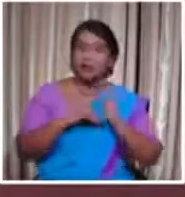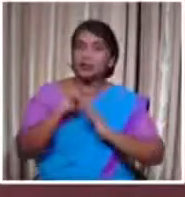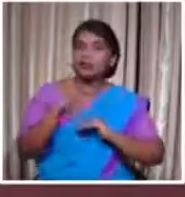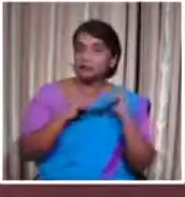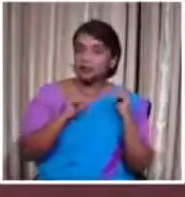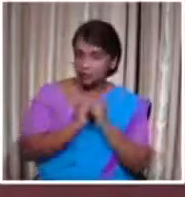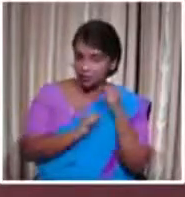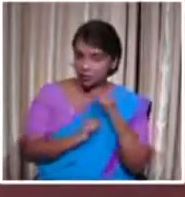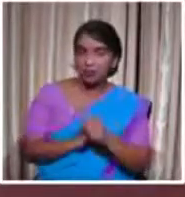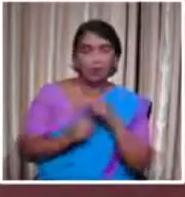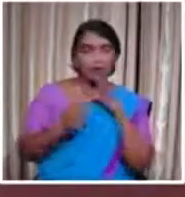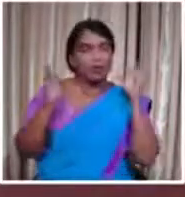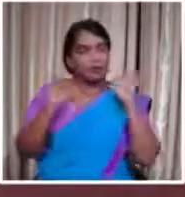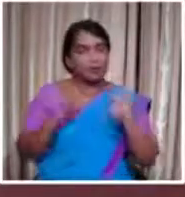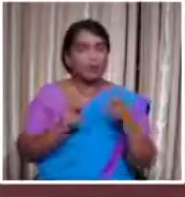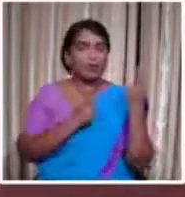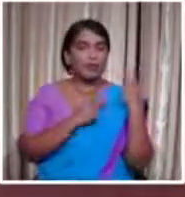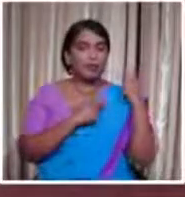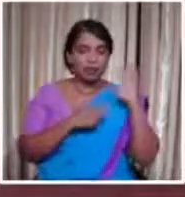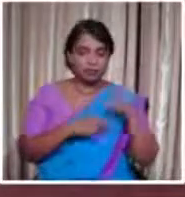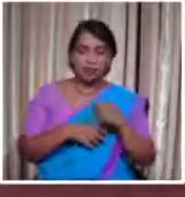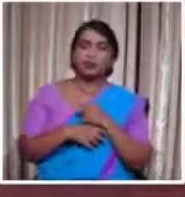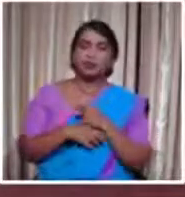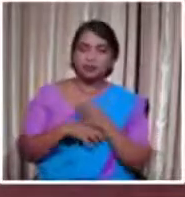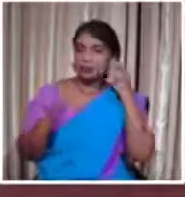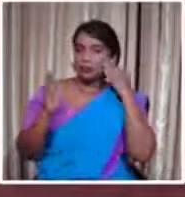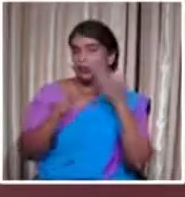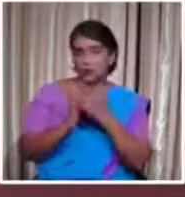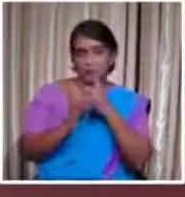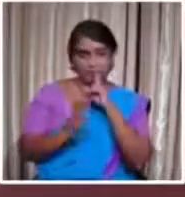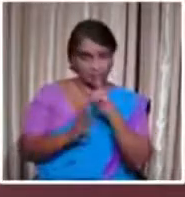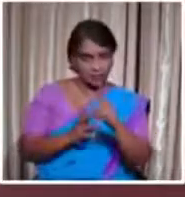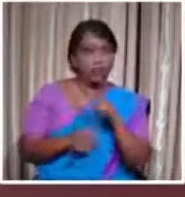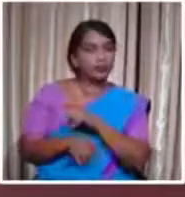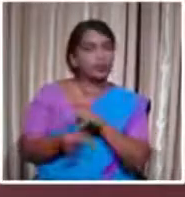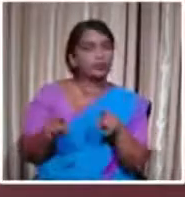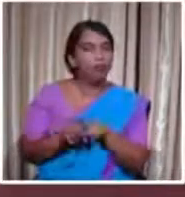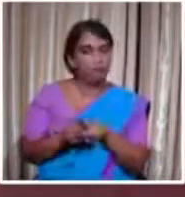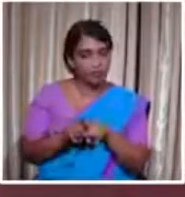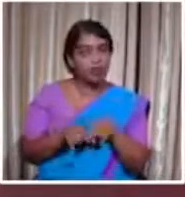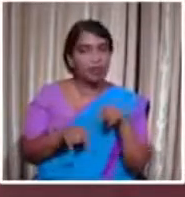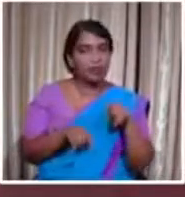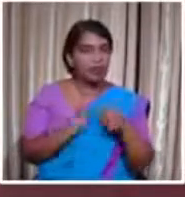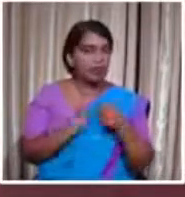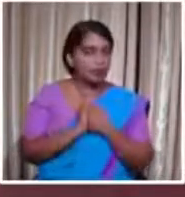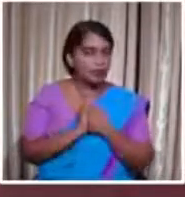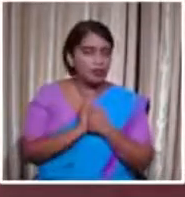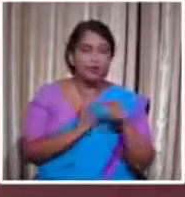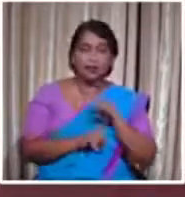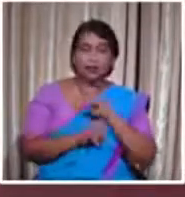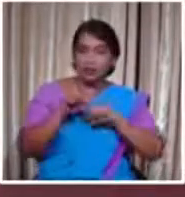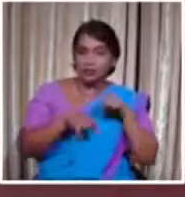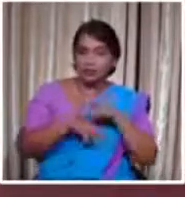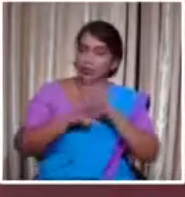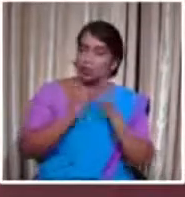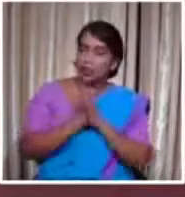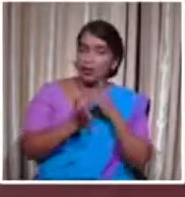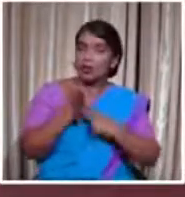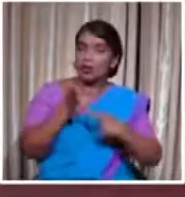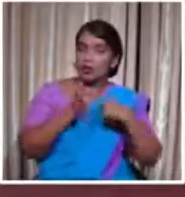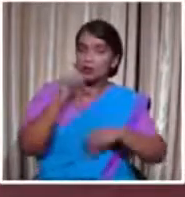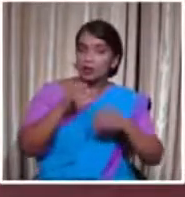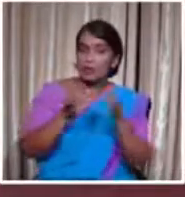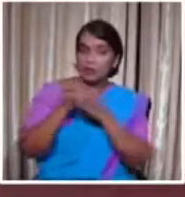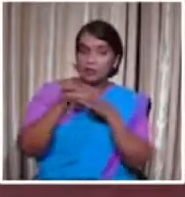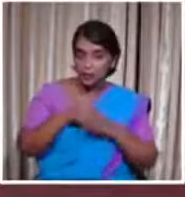වලින් අත්මිතීම ඔවුන්ගේ වගකීමක් වන බව අවධාරණය කරනවා. ඒ වගේම මෙම ගරු සභාව නියෝජනය කරන සියලුම දේශපාලන පක්ෂවලින්